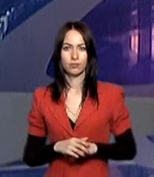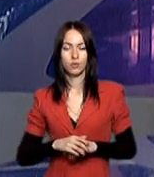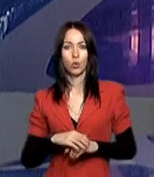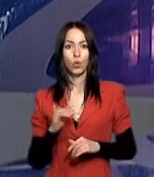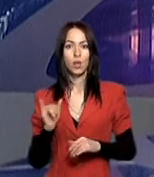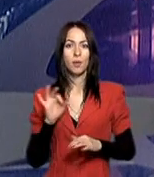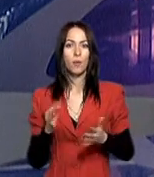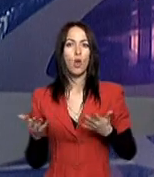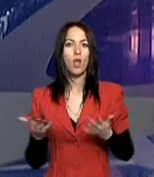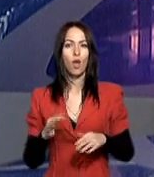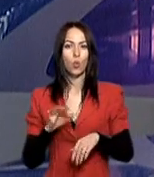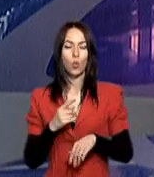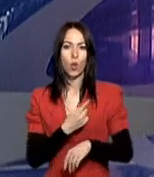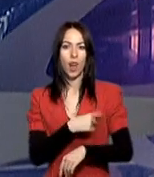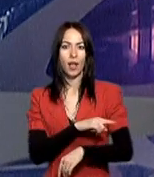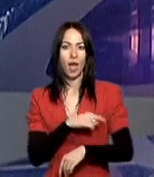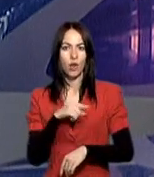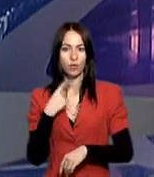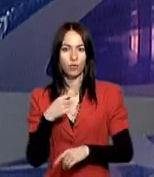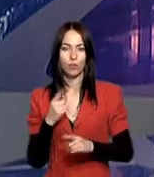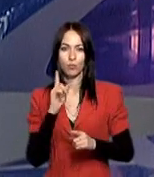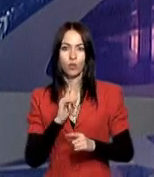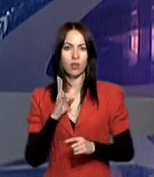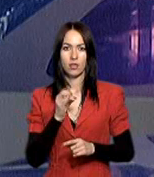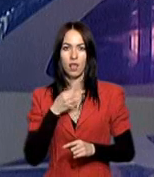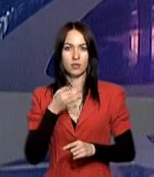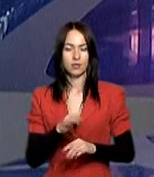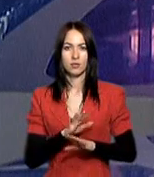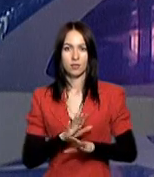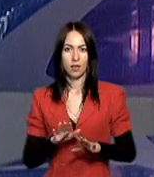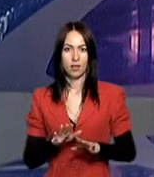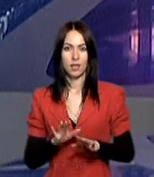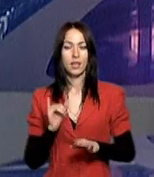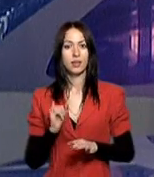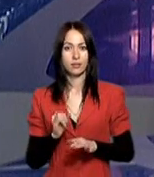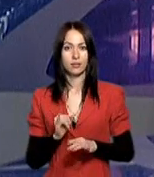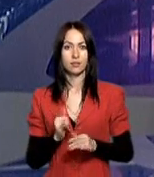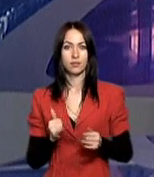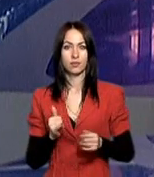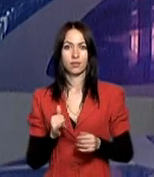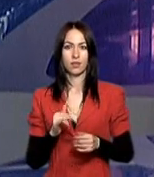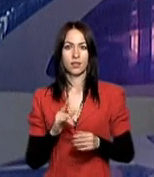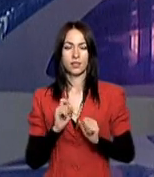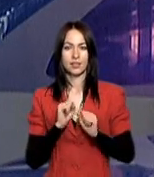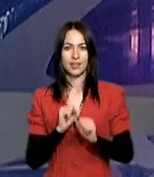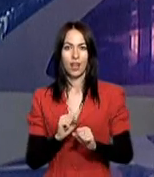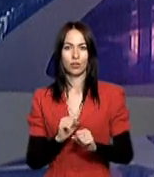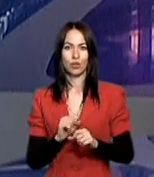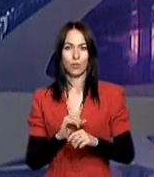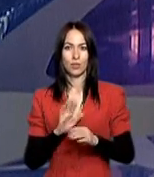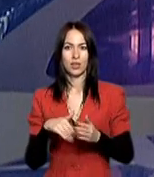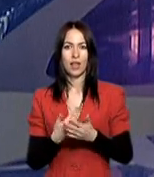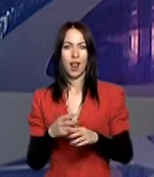Ну і про яку саме лікарню йдеться, не називають. І засоби захисту